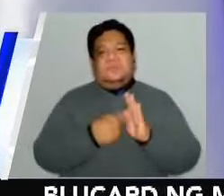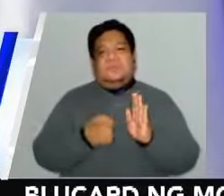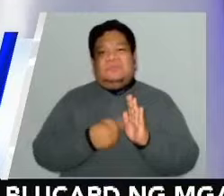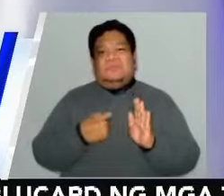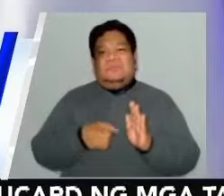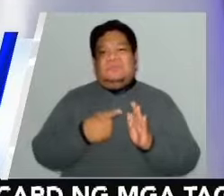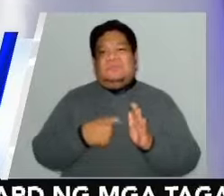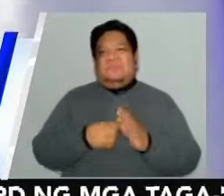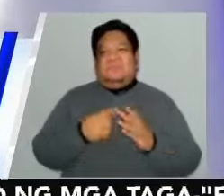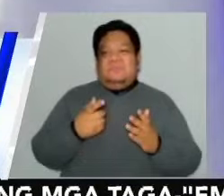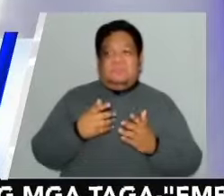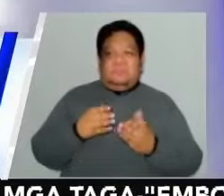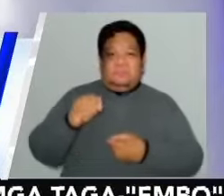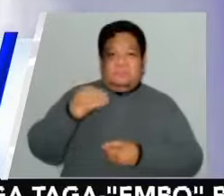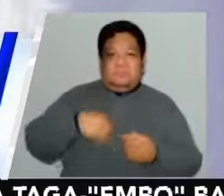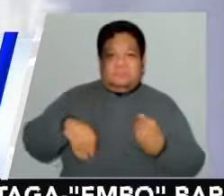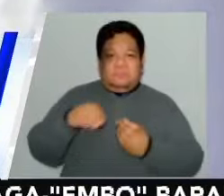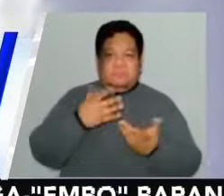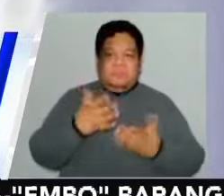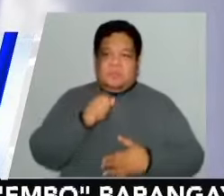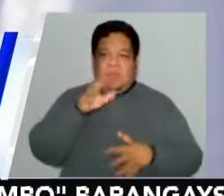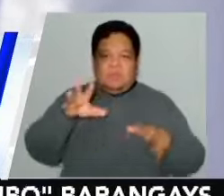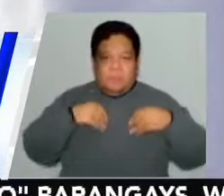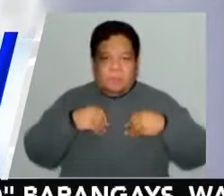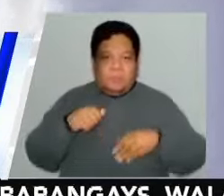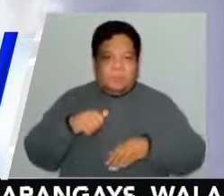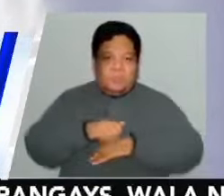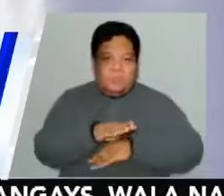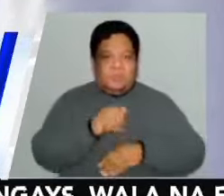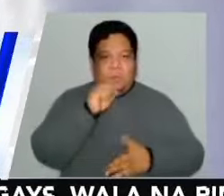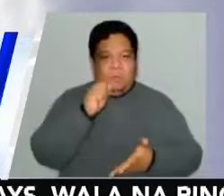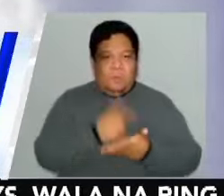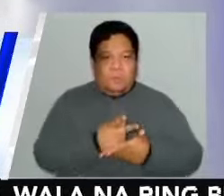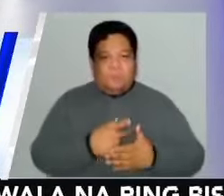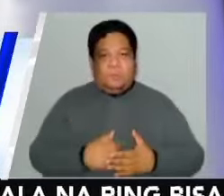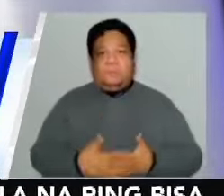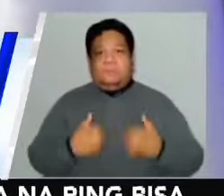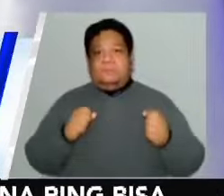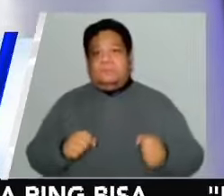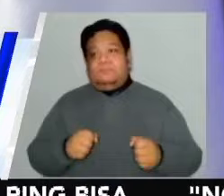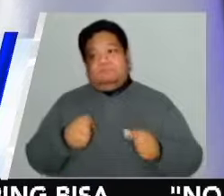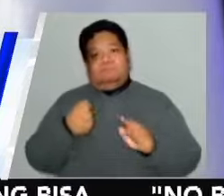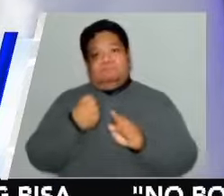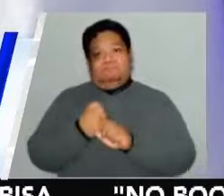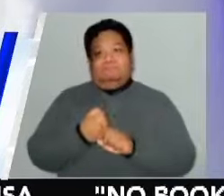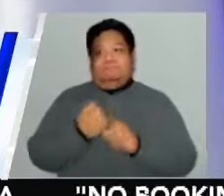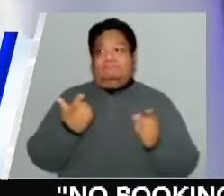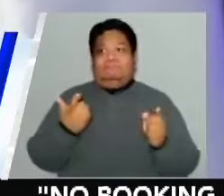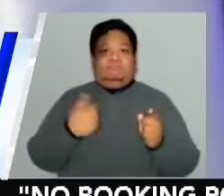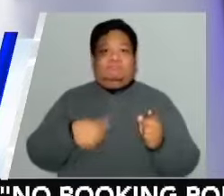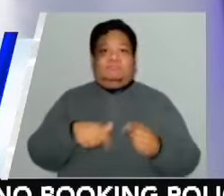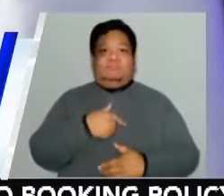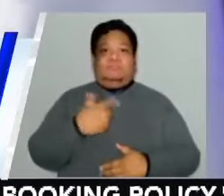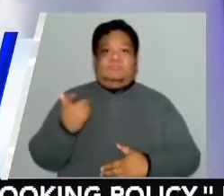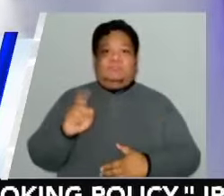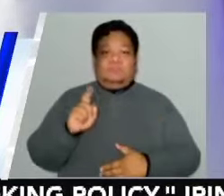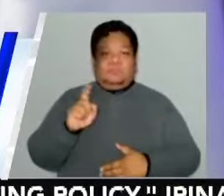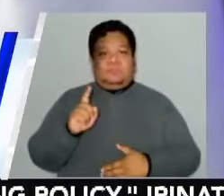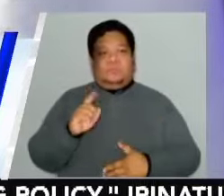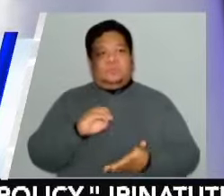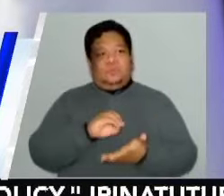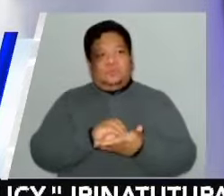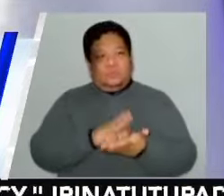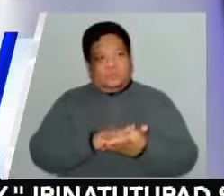be denied or disapproved. It may affect our credit rating. It might also affect